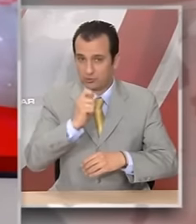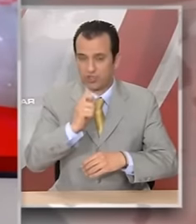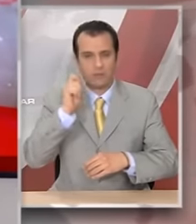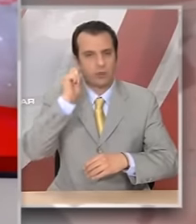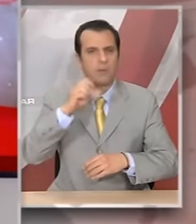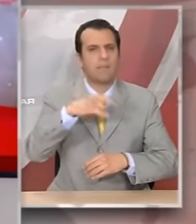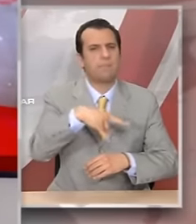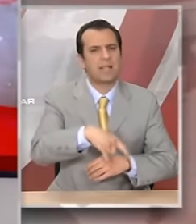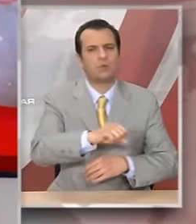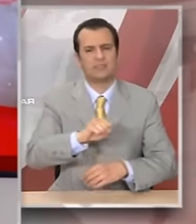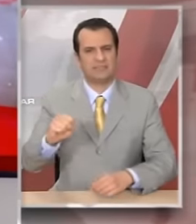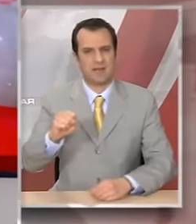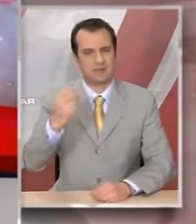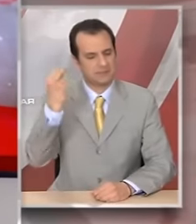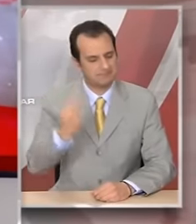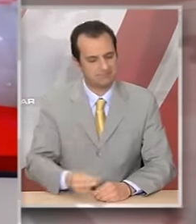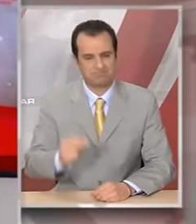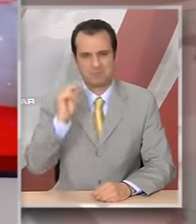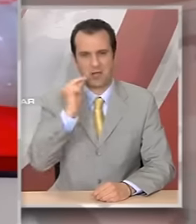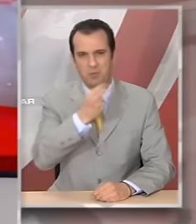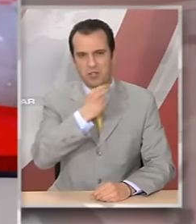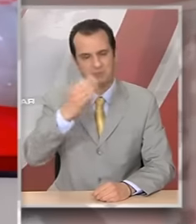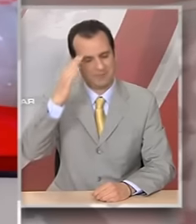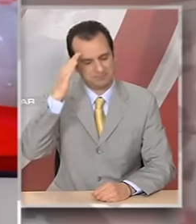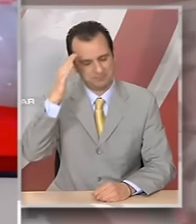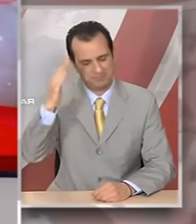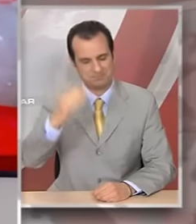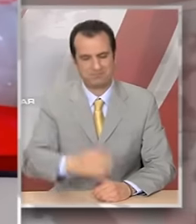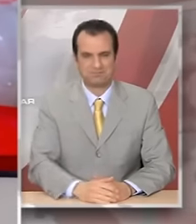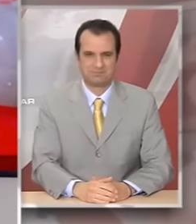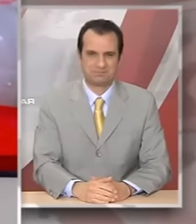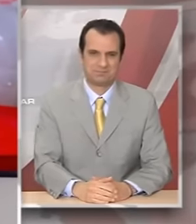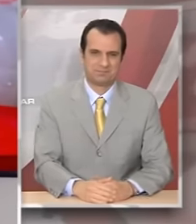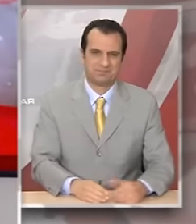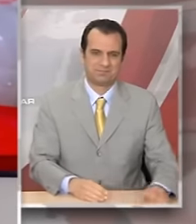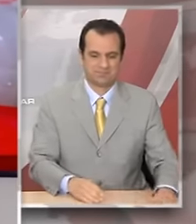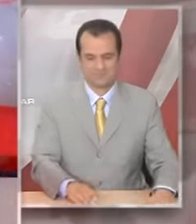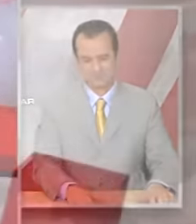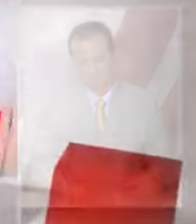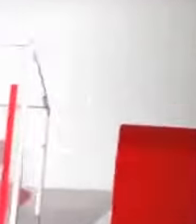του ΣΤΑΣ στις 8 παρα 5 με τον Παναγιώτη Στάθη. Από εμάς, καλό σας απόγευμα.